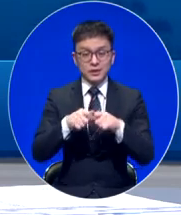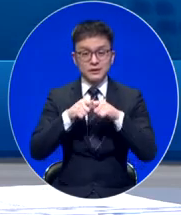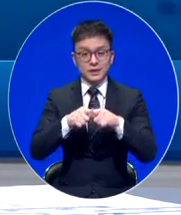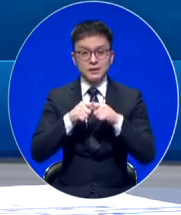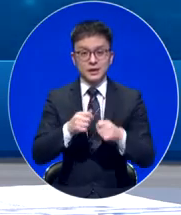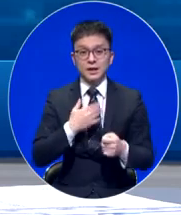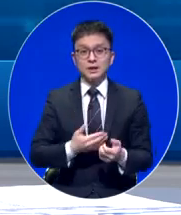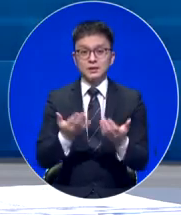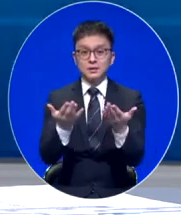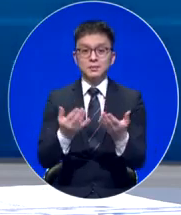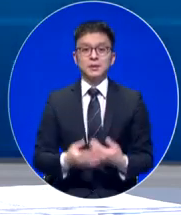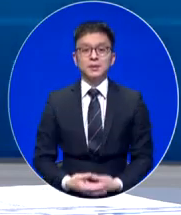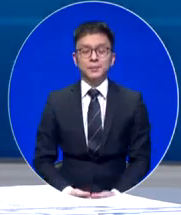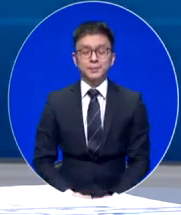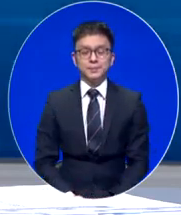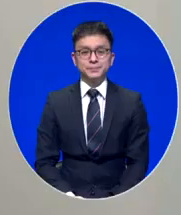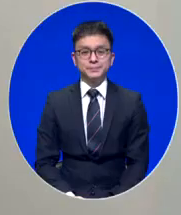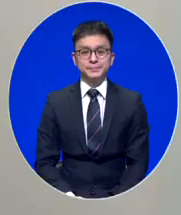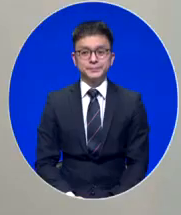알아봤습니다